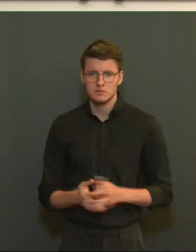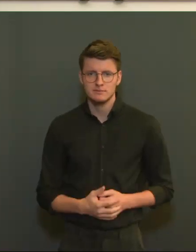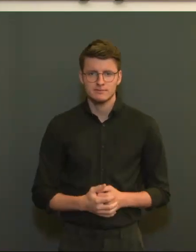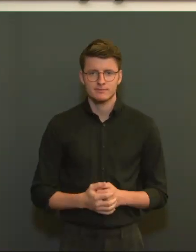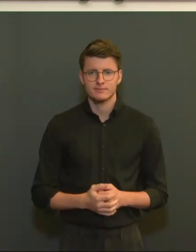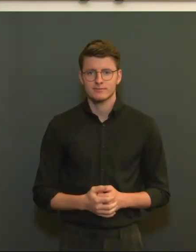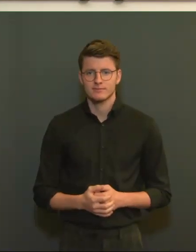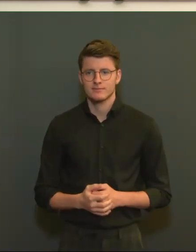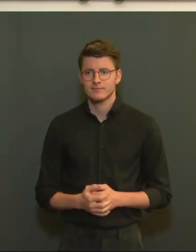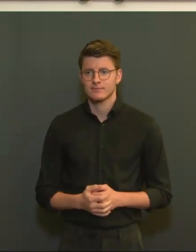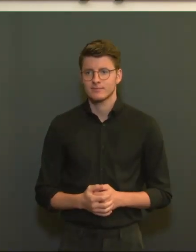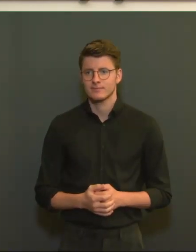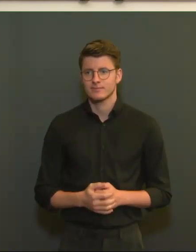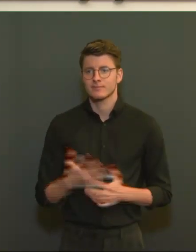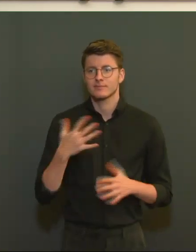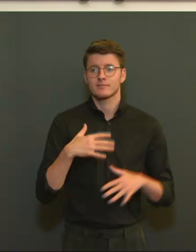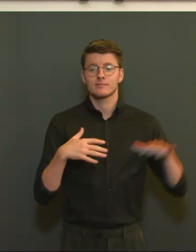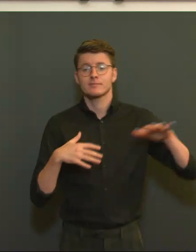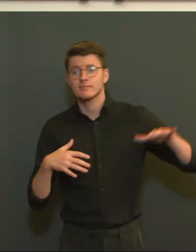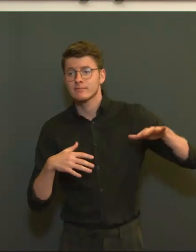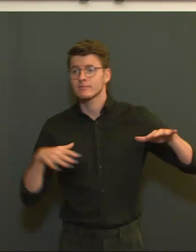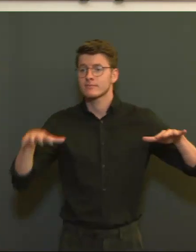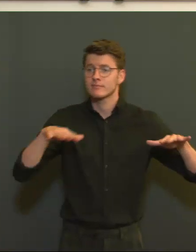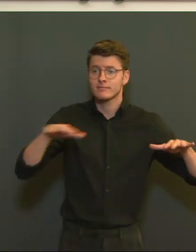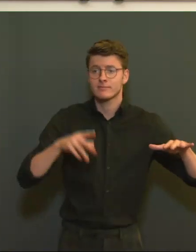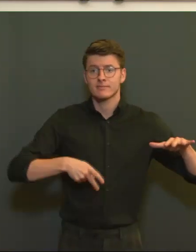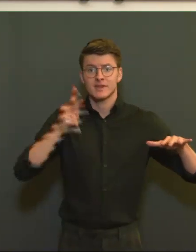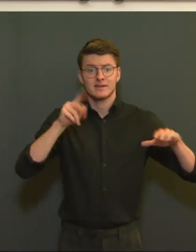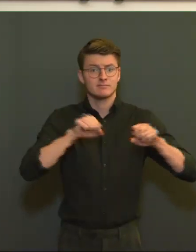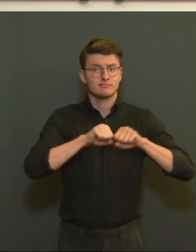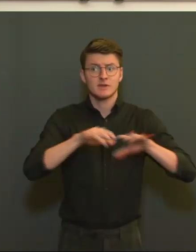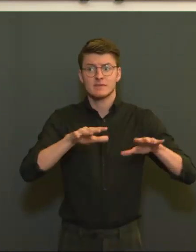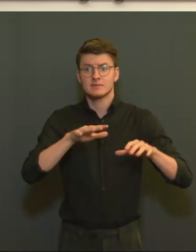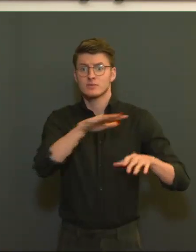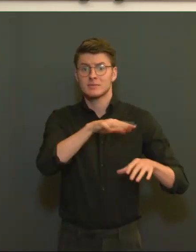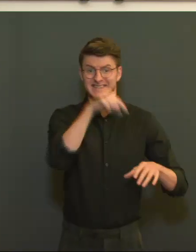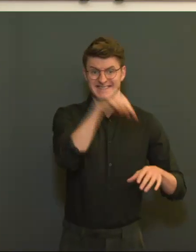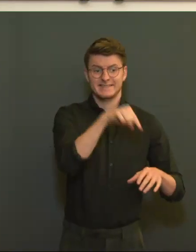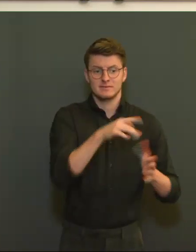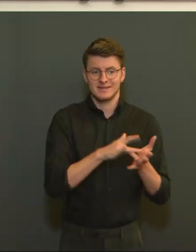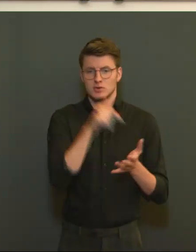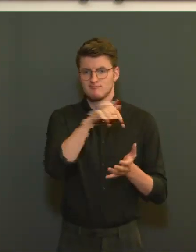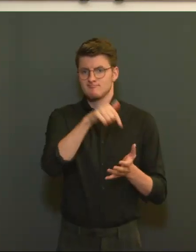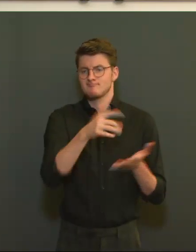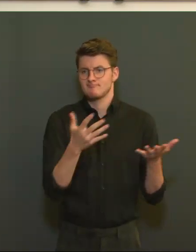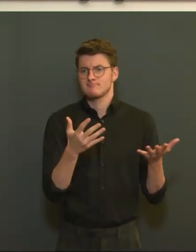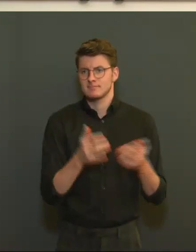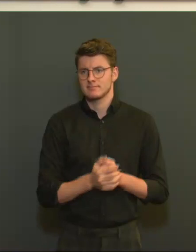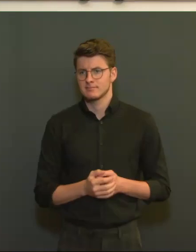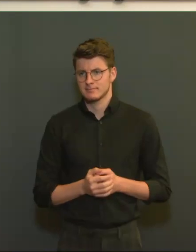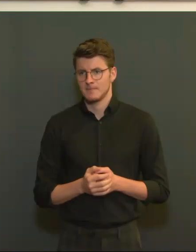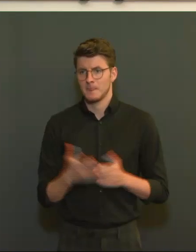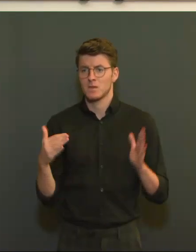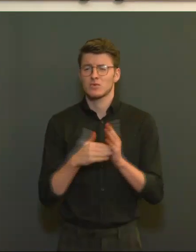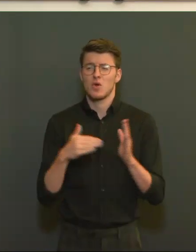Het gaat om gebieden met een sterk verhoogde viruscirculatie. In essentie, wanneer meer dan 1 persoon op